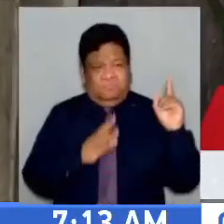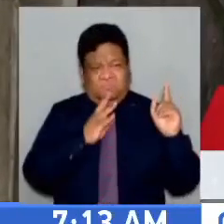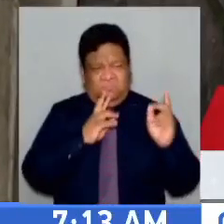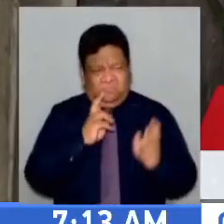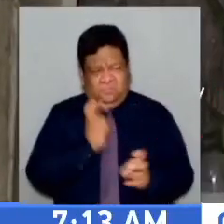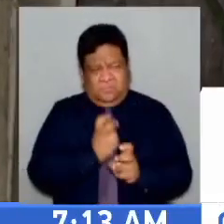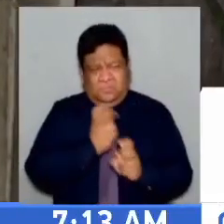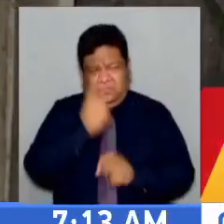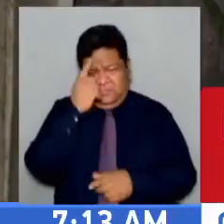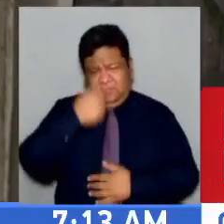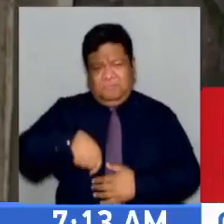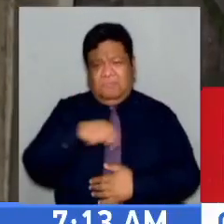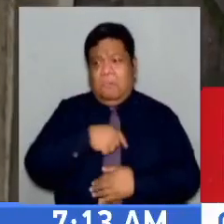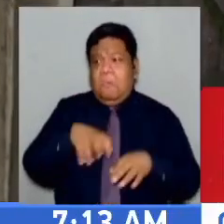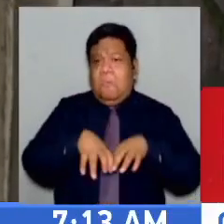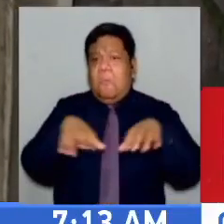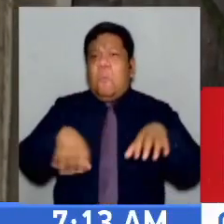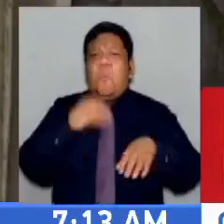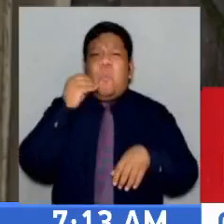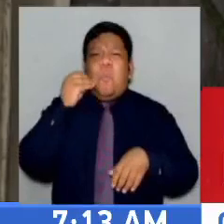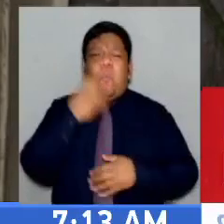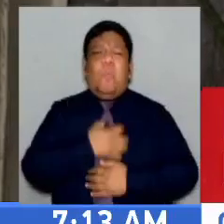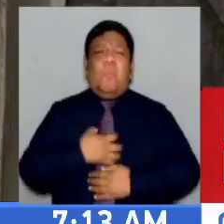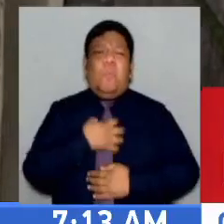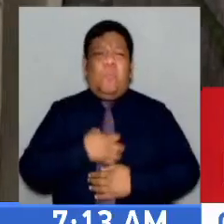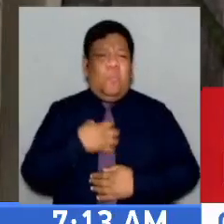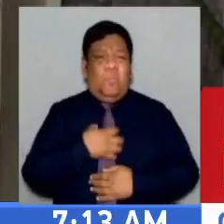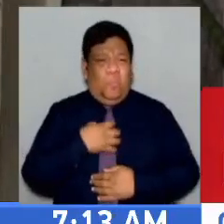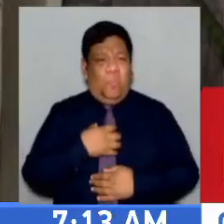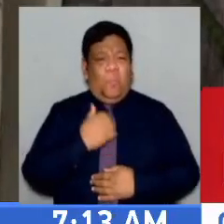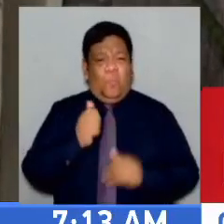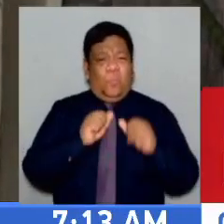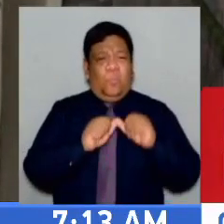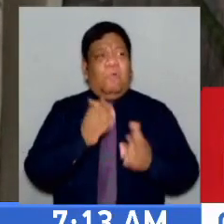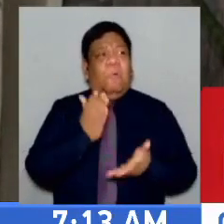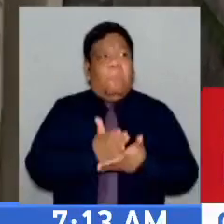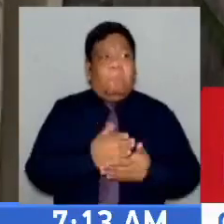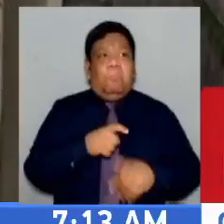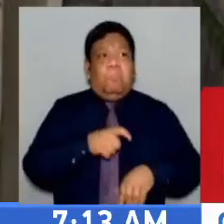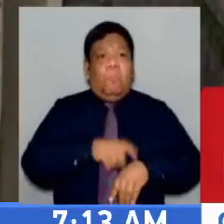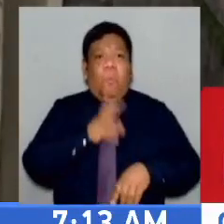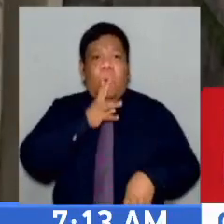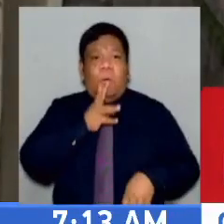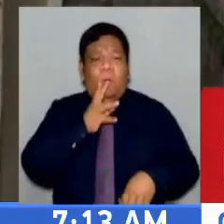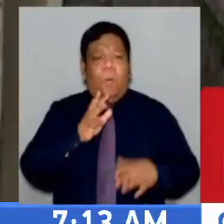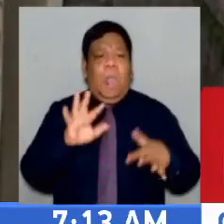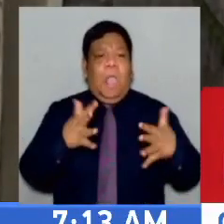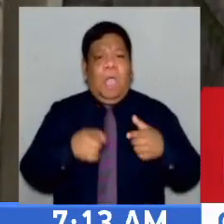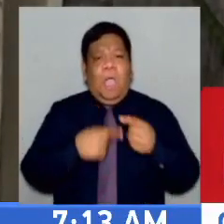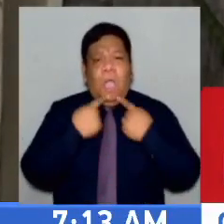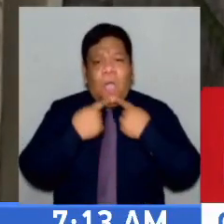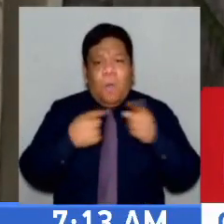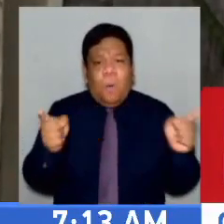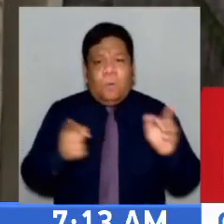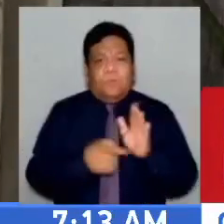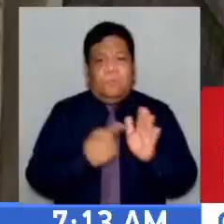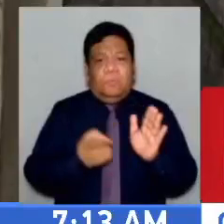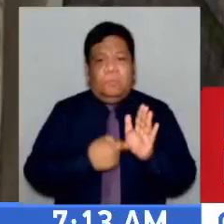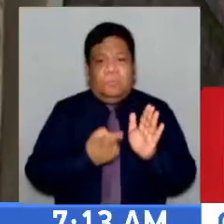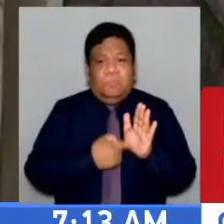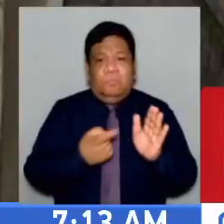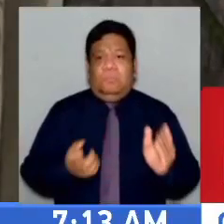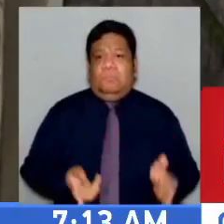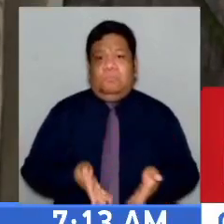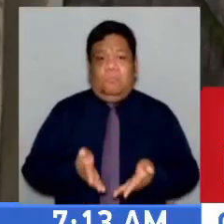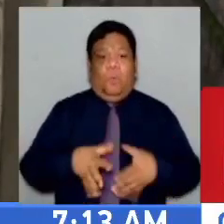nagreklamo naman eh. Walang oras yung pagtigil nila ng tubig. Minsan walang announcement, tinitigil nila. Minsan alas 12